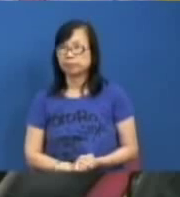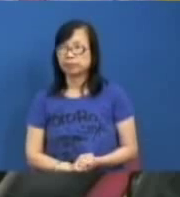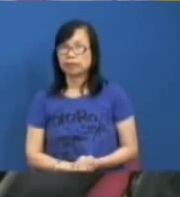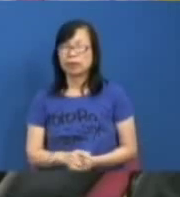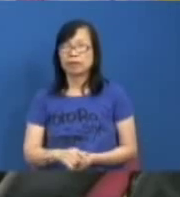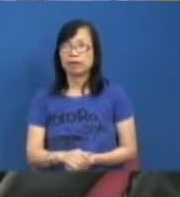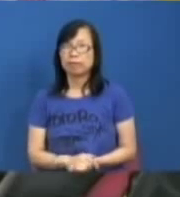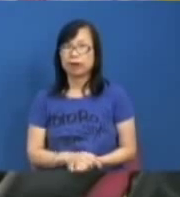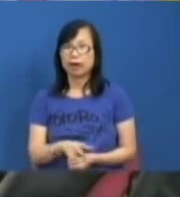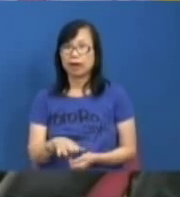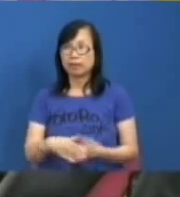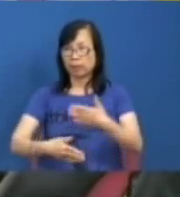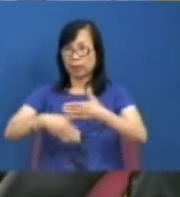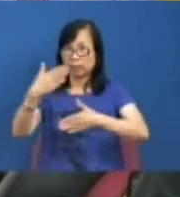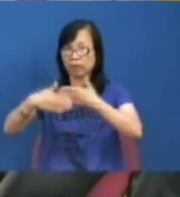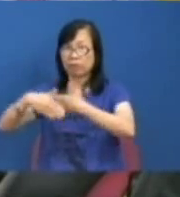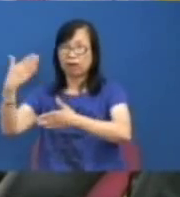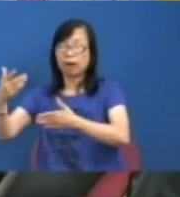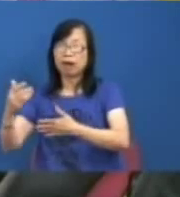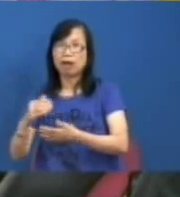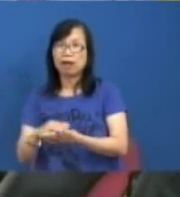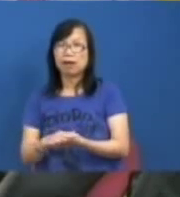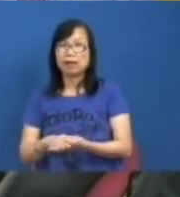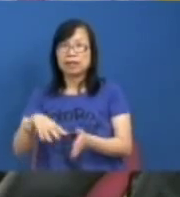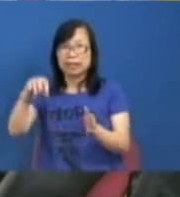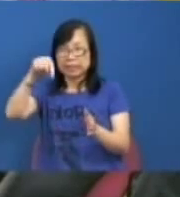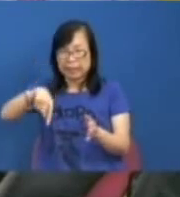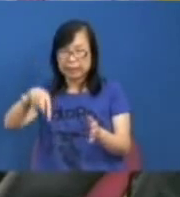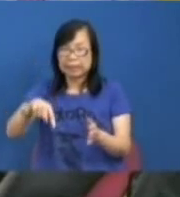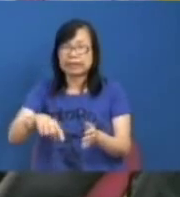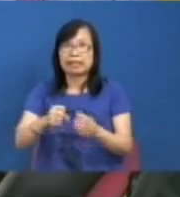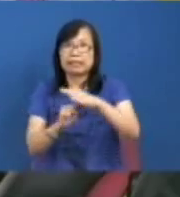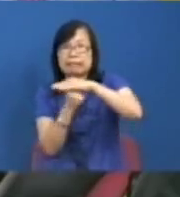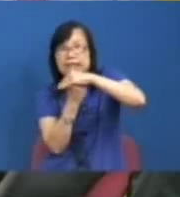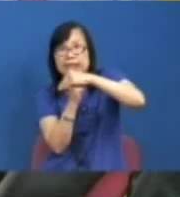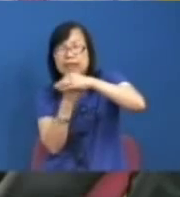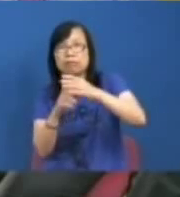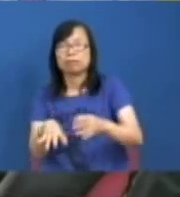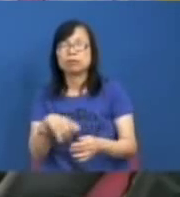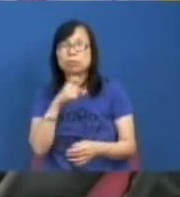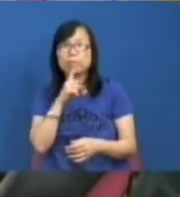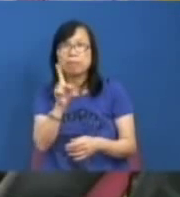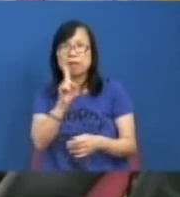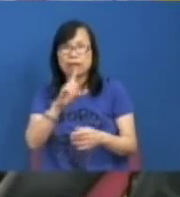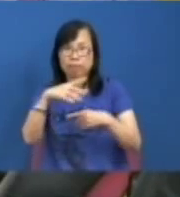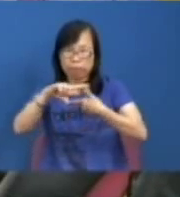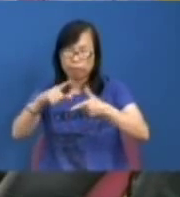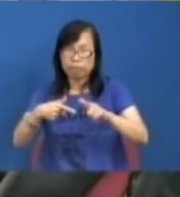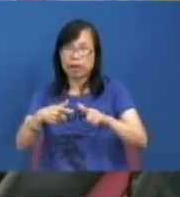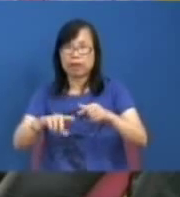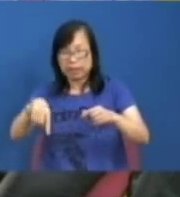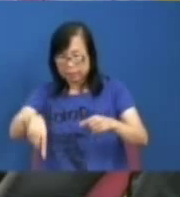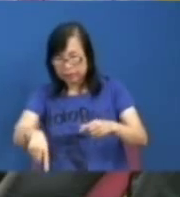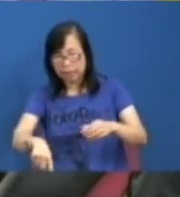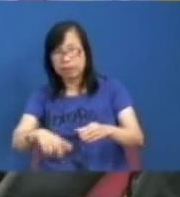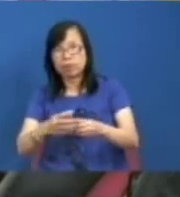戰啊嘛，就係撚大廈咧，業主話屋地底啲地渠成日塞咯，咁我用咩方法可以知道咧地基嗰